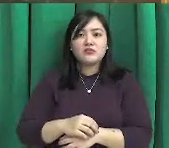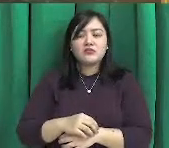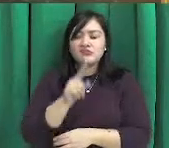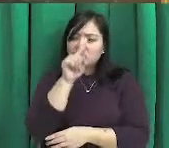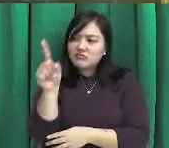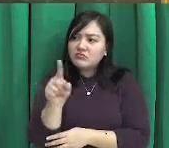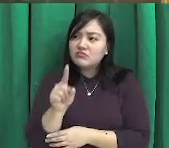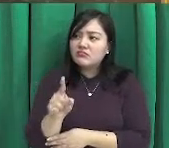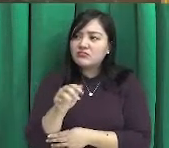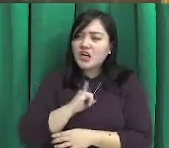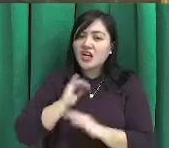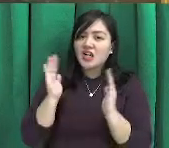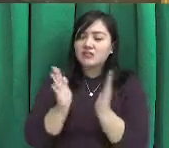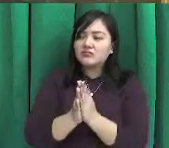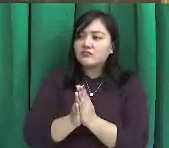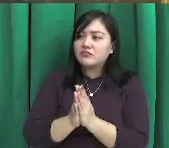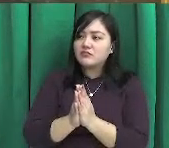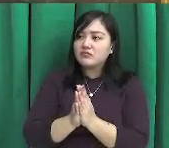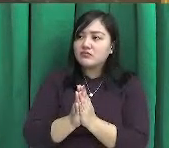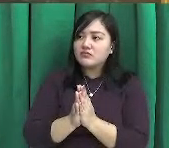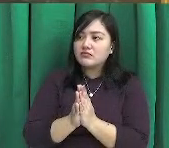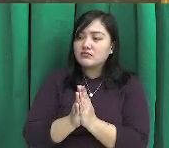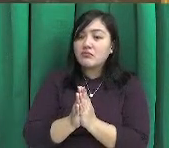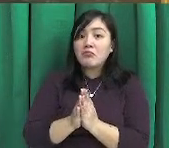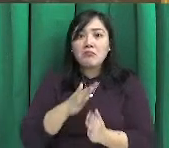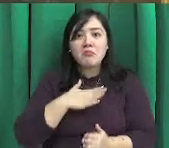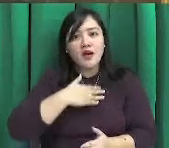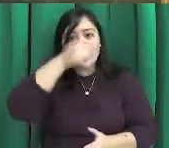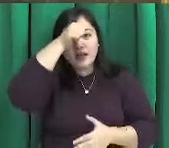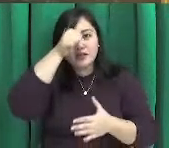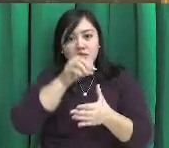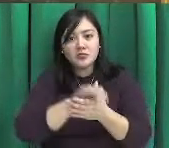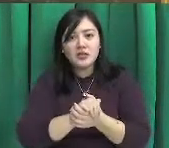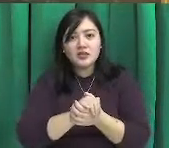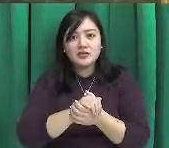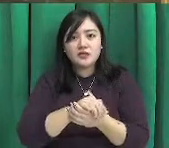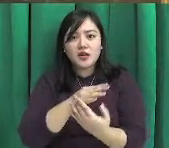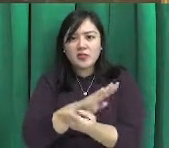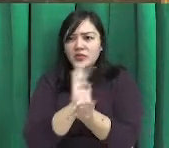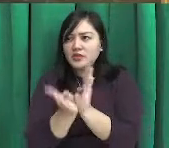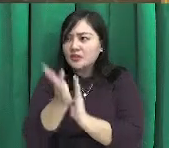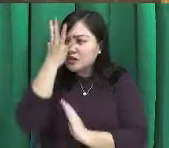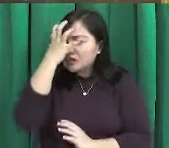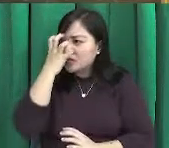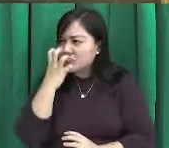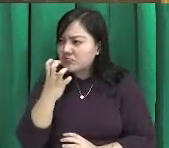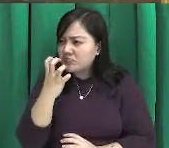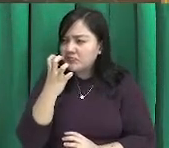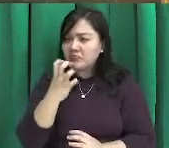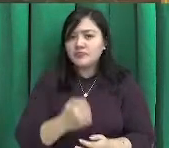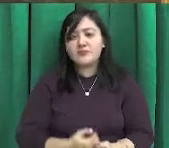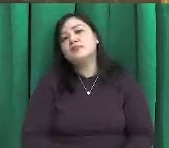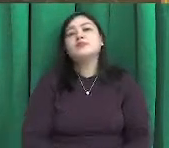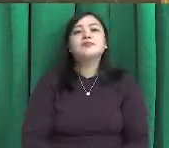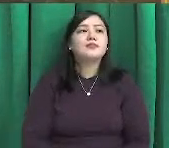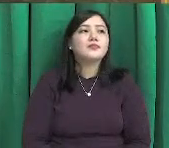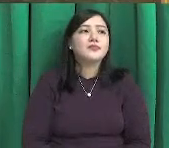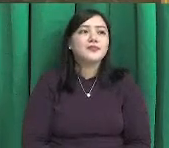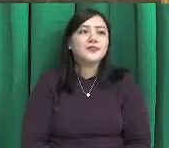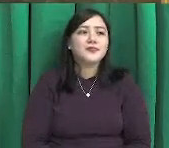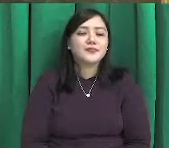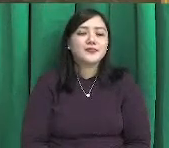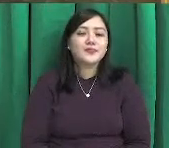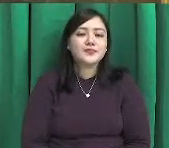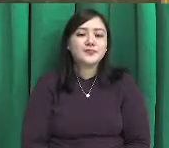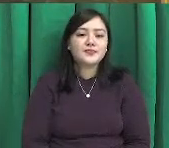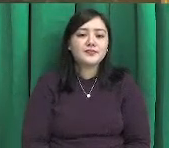noong ibibigay niya na po yung pera, sinama niya ako. Ayoko po talagang ano, sumama. Para kasi, teka lang. Para sa mga hindi nakakaintindi o